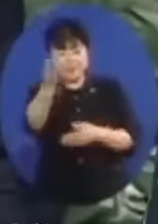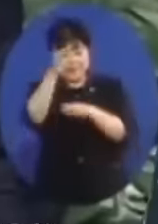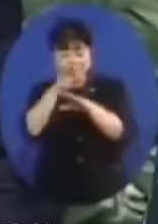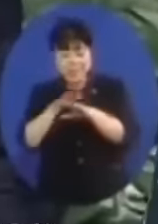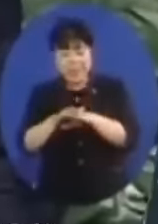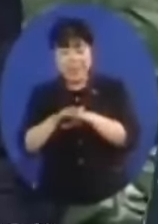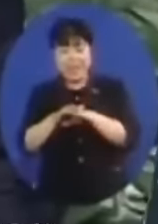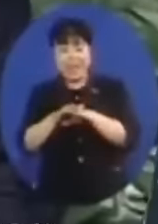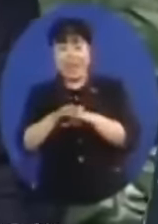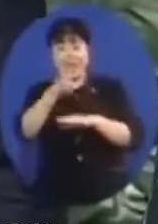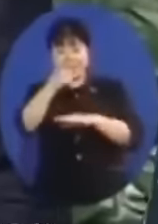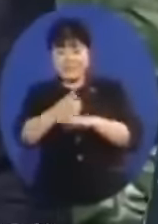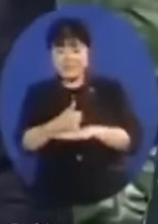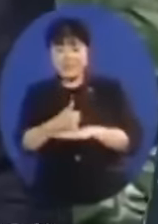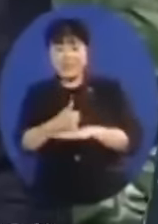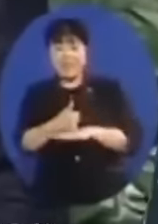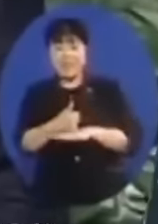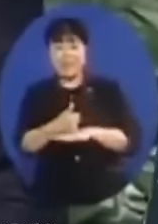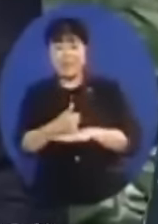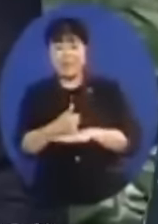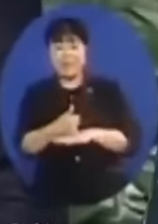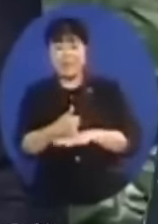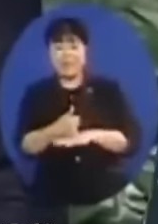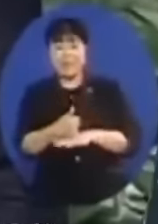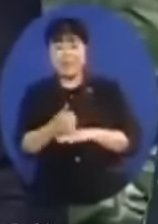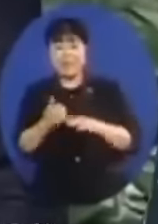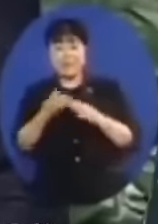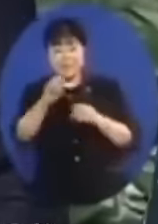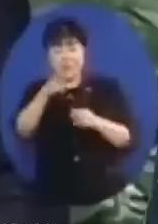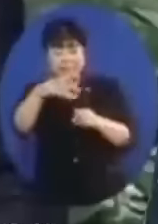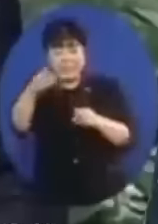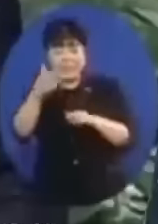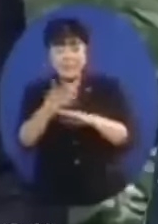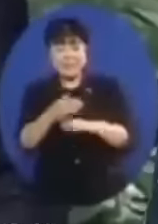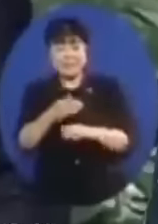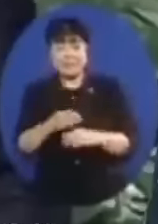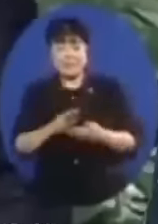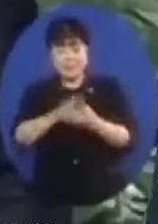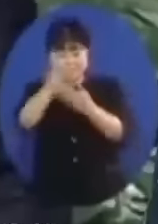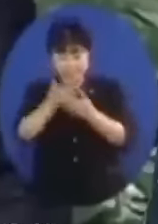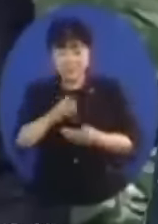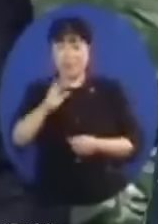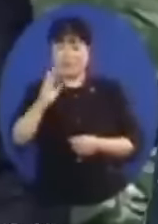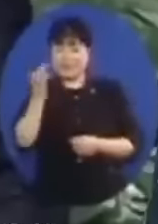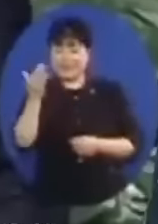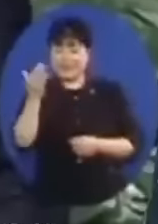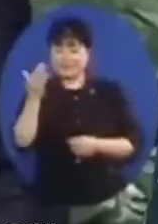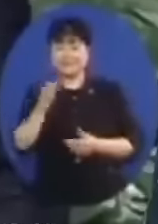예배를 마치고 나갈 때 다른 사람이 되어서 나갈 것입니다.